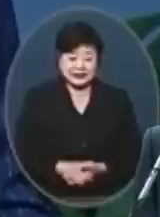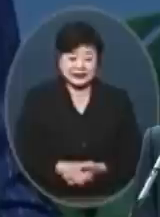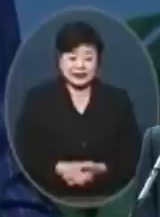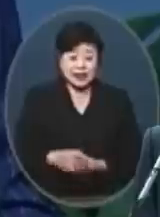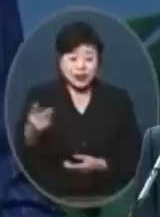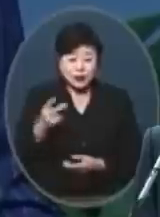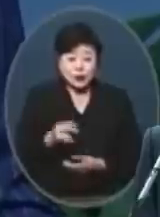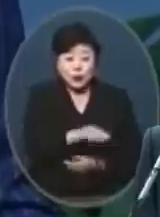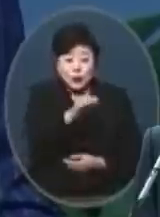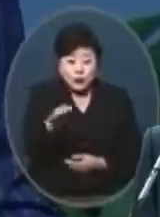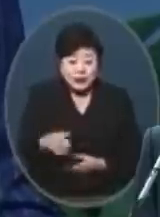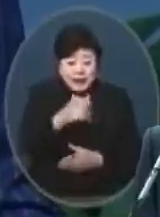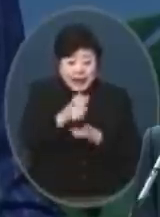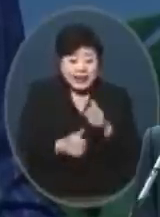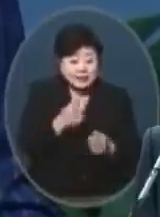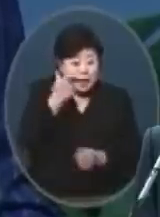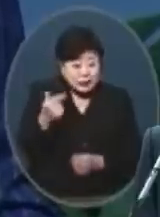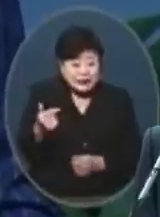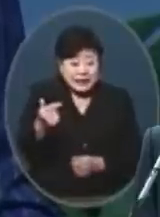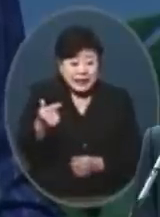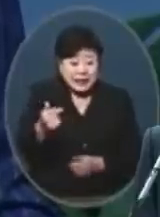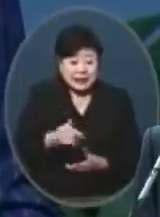그리고 하나님 아버지가